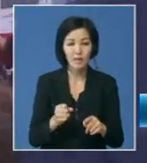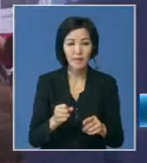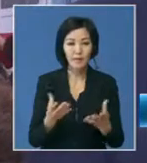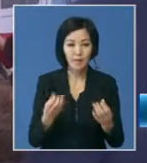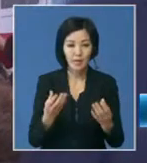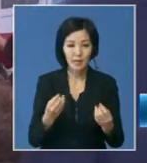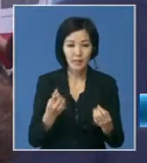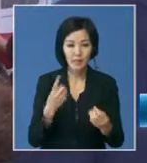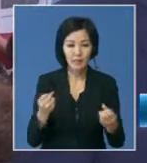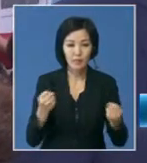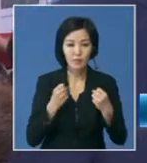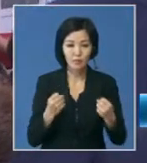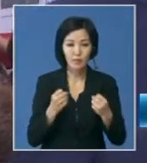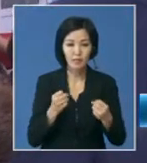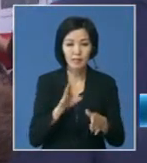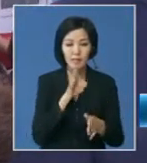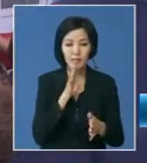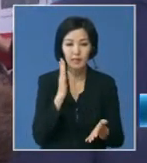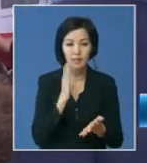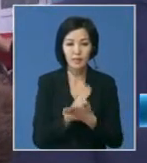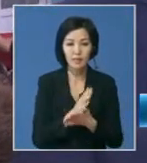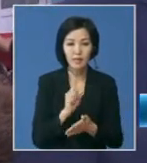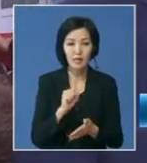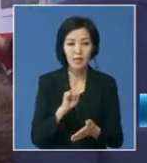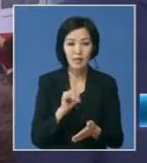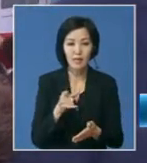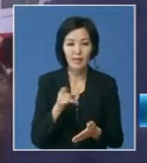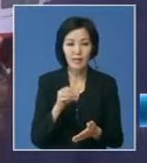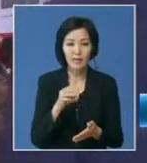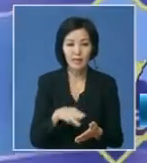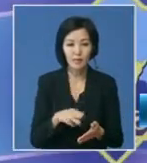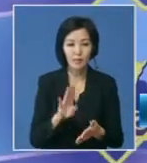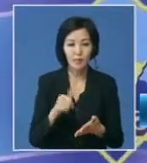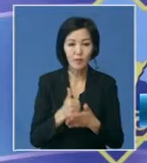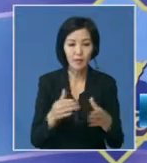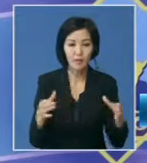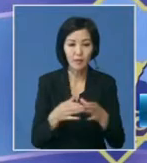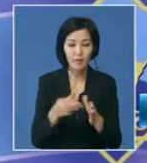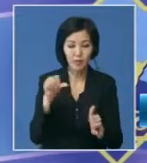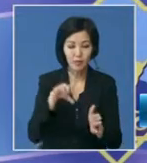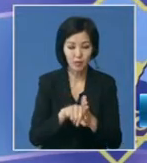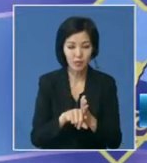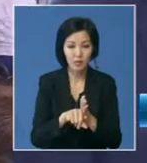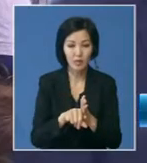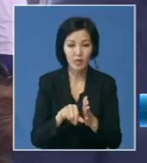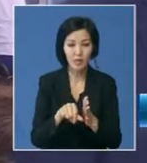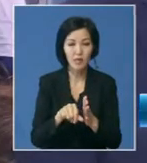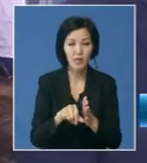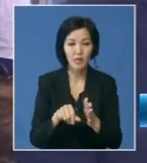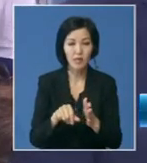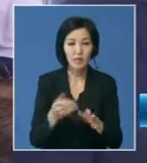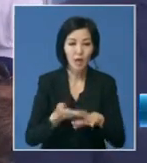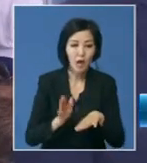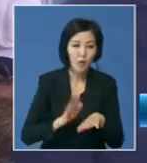бір спортшымыз, қарындасымыз бар. Ол Айгерім Айгөлбек, қазір бас құрамада. Біз енді мына балаларды тағы да ары қарай ауыр